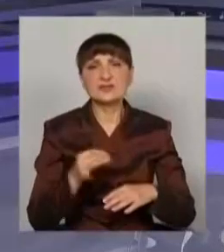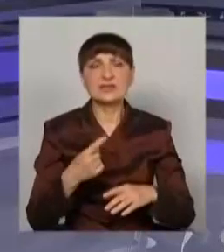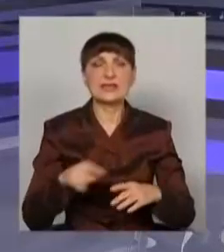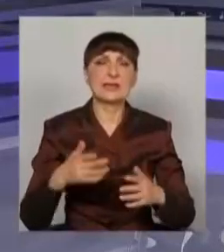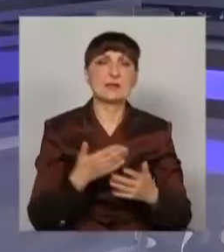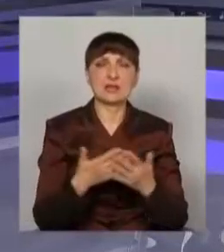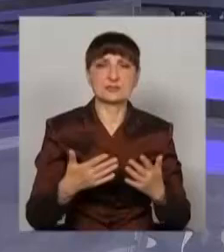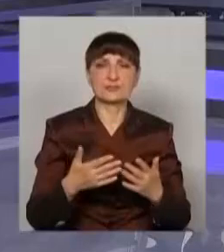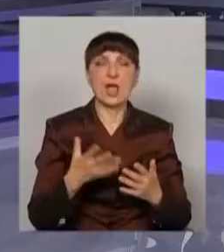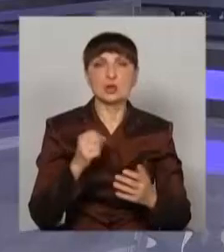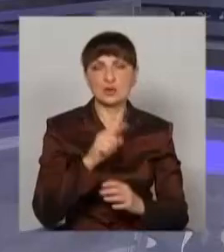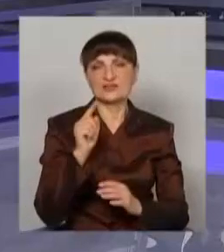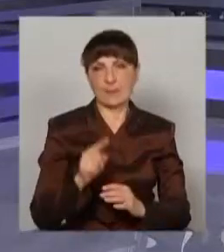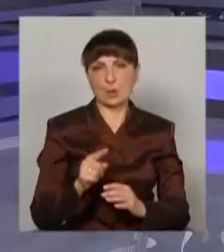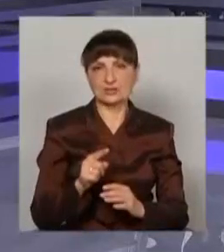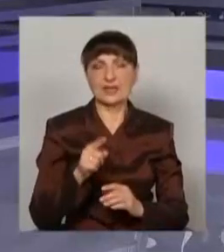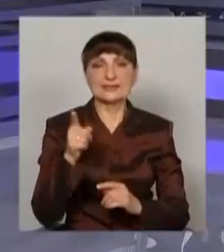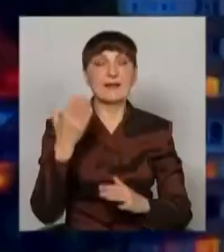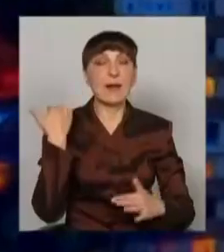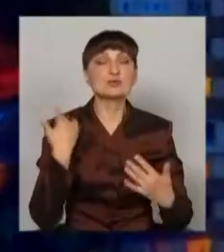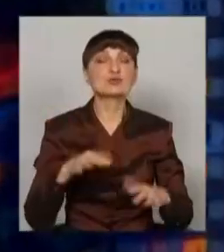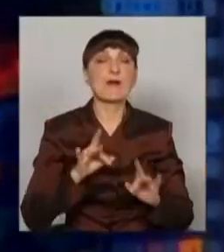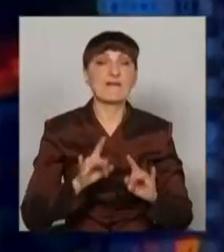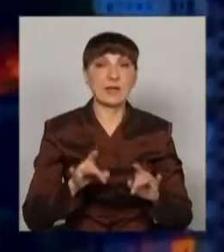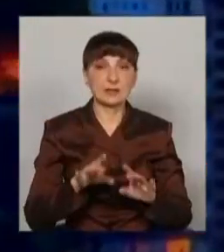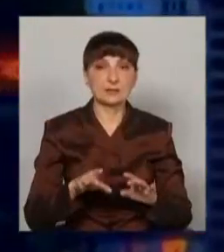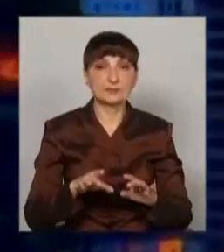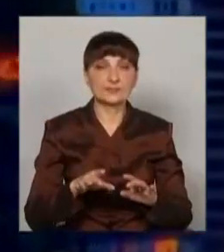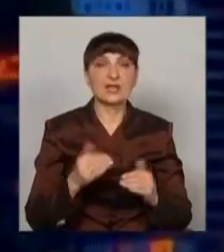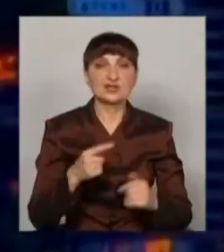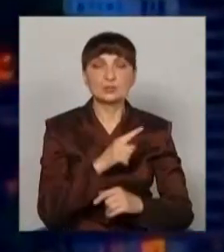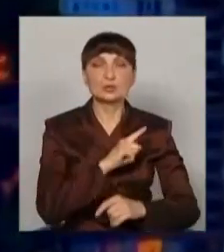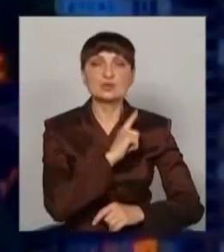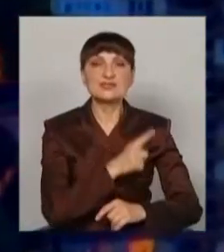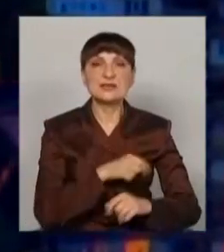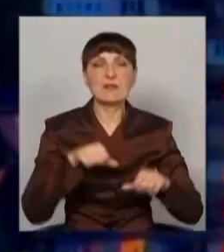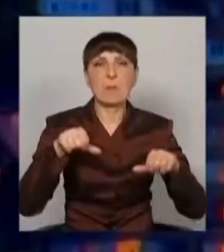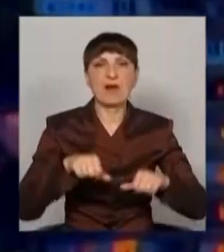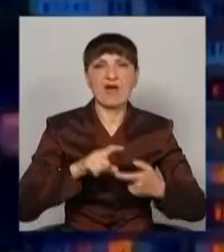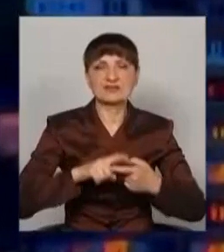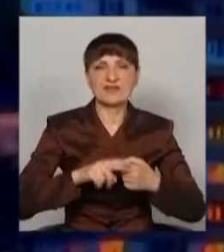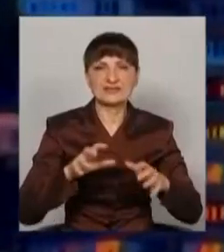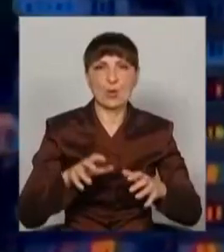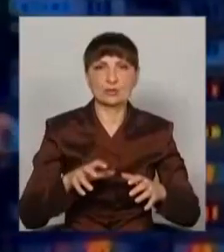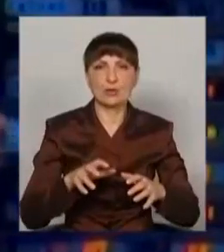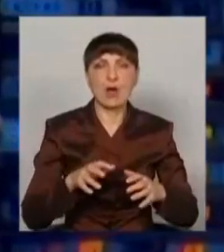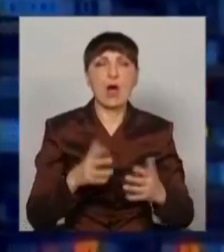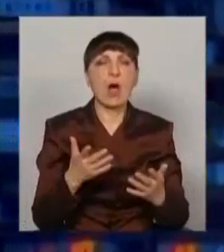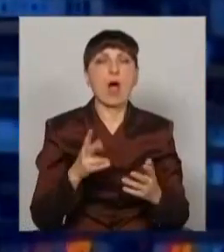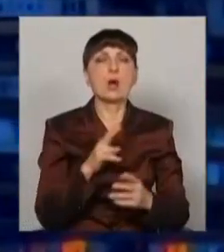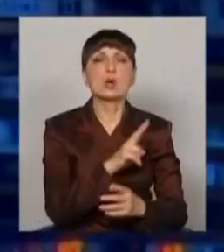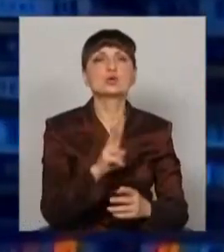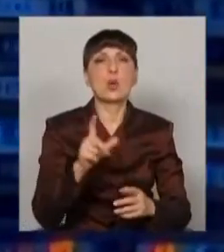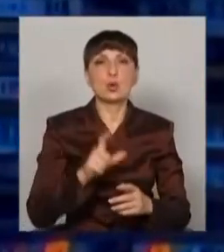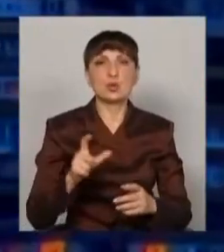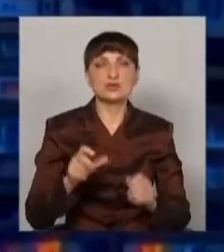связи. А вот еще один вопрос. Вы ранее уже упомянули об этом. Теперь вот АНК будет усиливать и правозащитную деятельность. Какая категория горожан